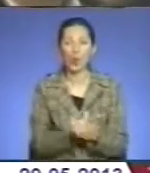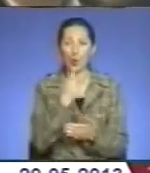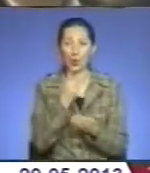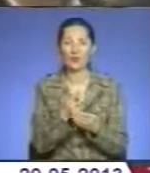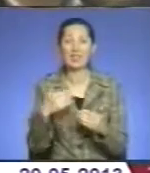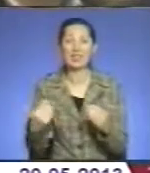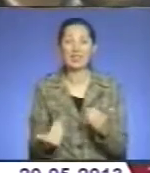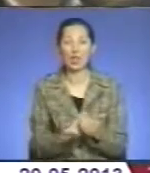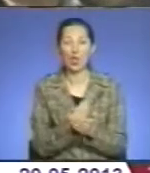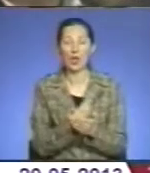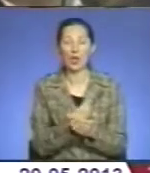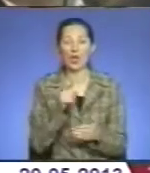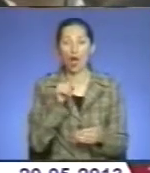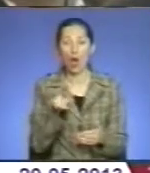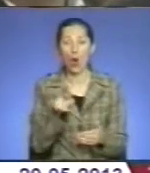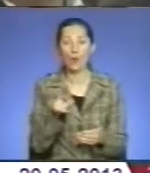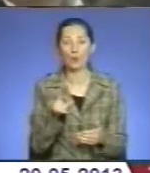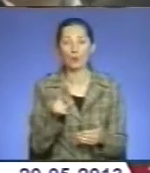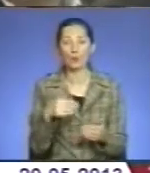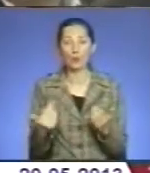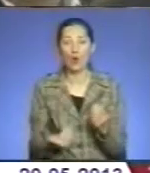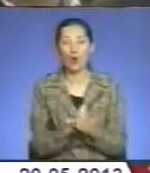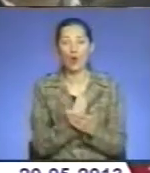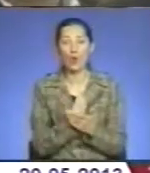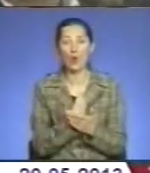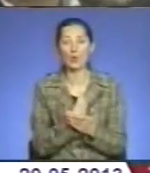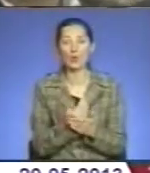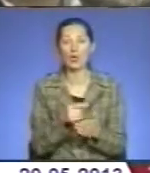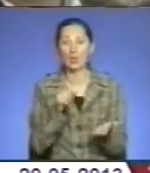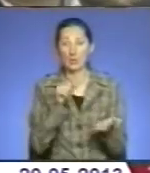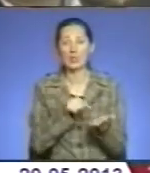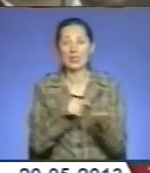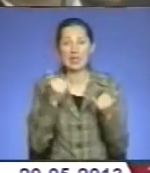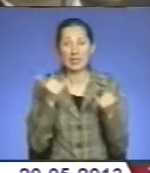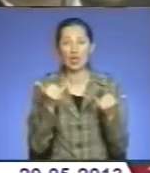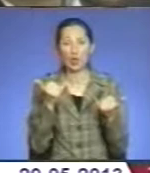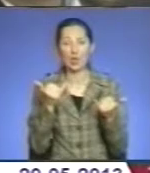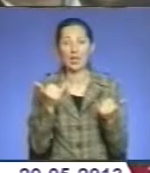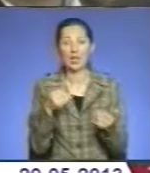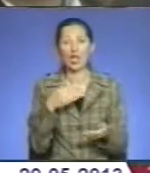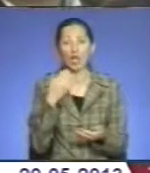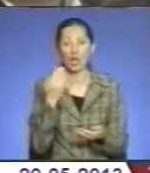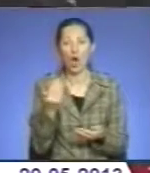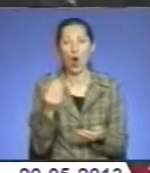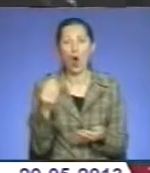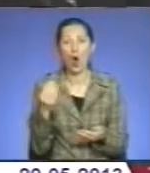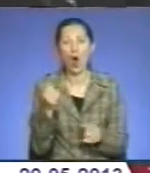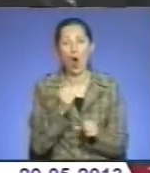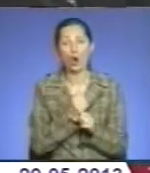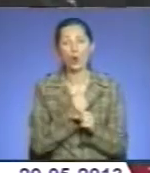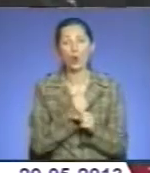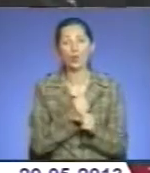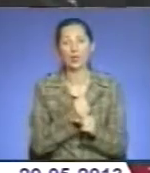нові, на його по-новому з позиції сьогодення, на його роботи. Залу